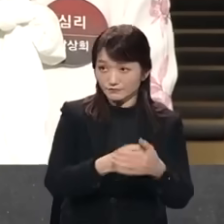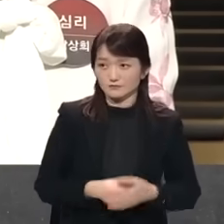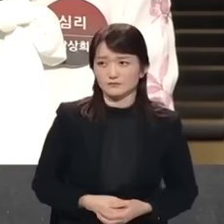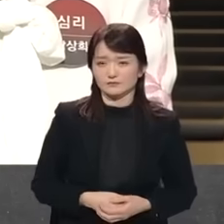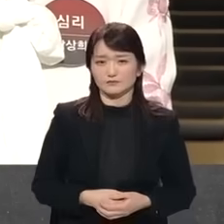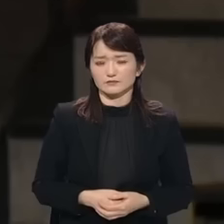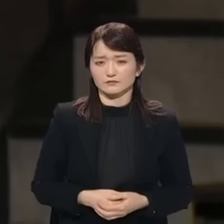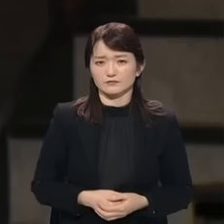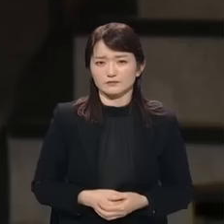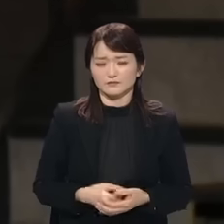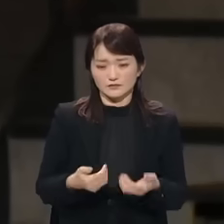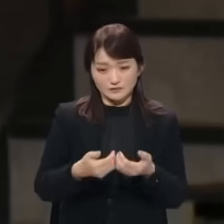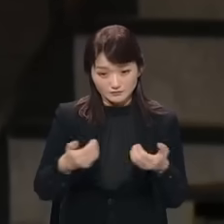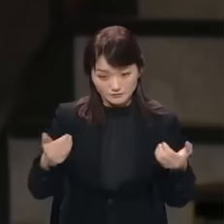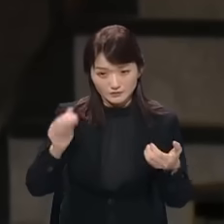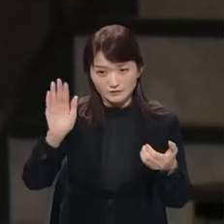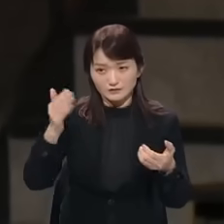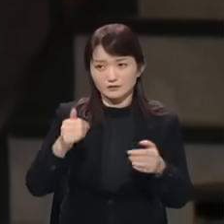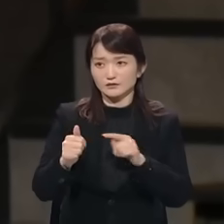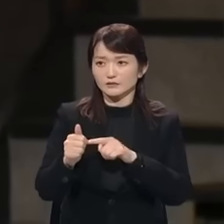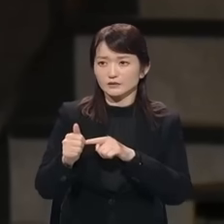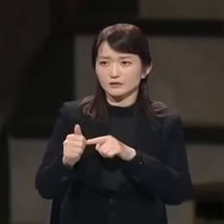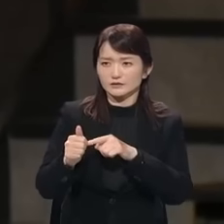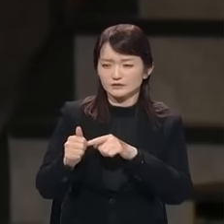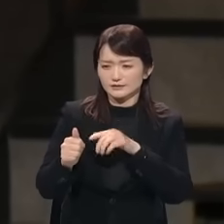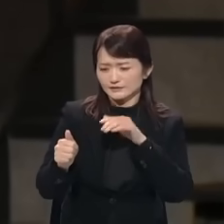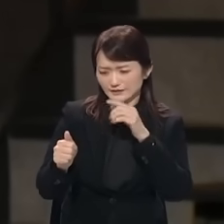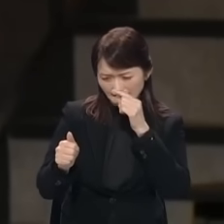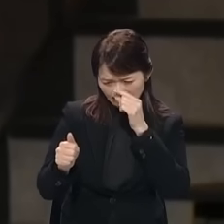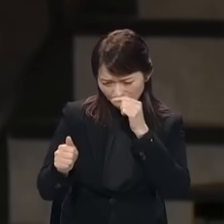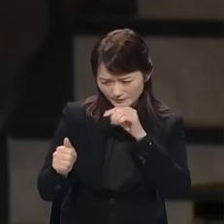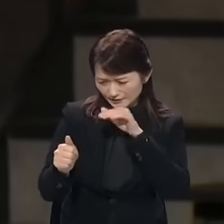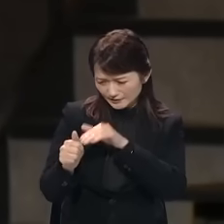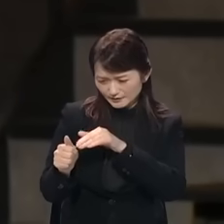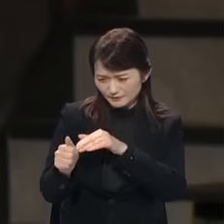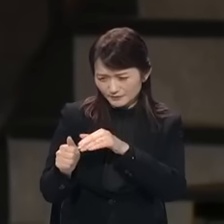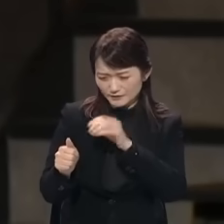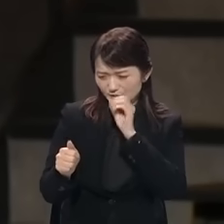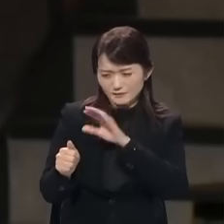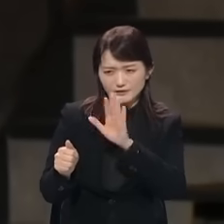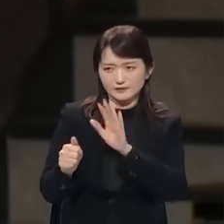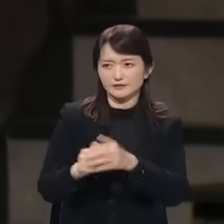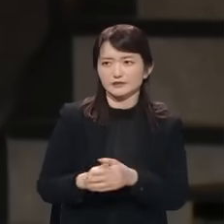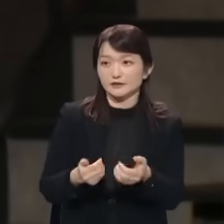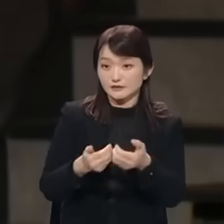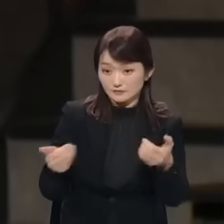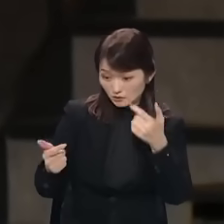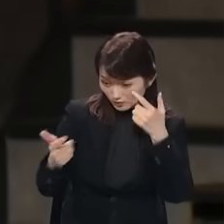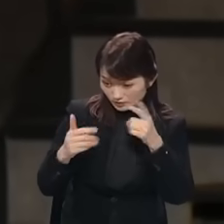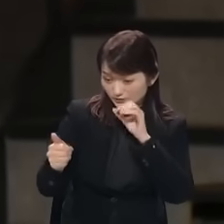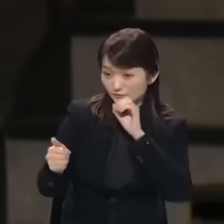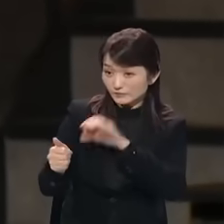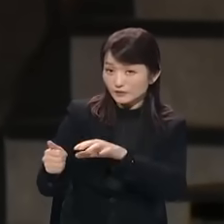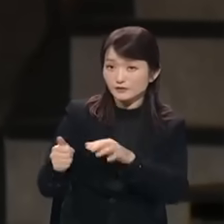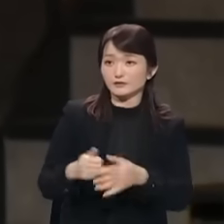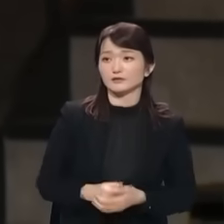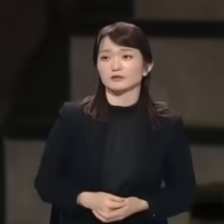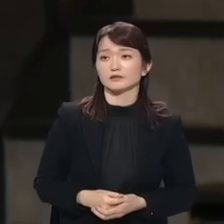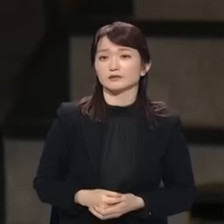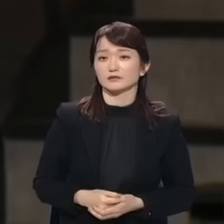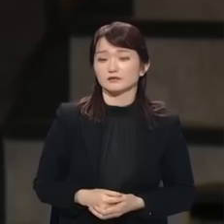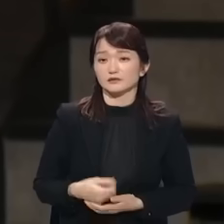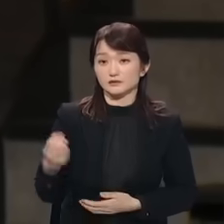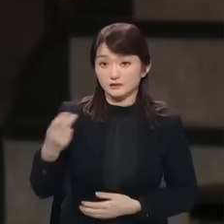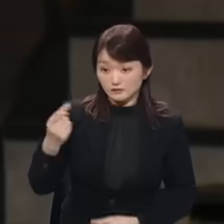하셔야 되는데 이분은 자극하는 언어로는 하시면 안 될 거 같고요 이별을 단호하게 얘기하시는데 그렇지만 이제 다시는 그